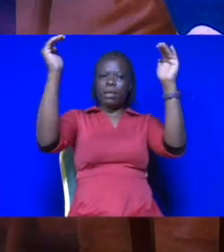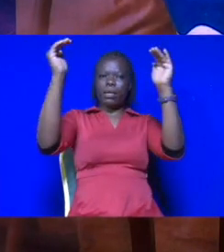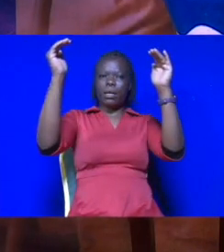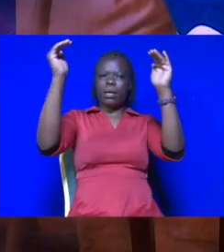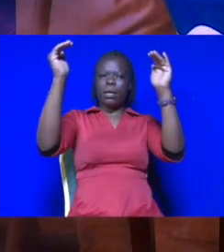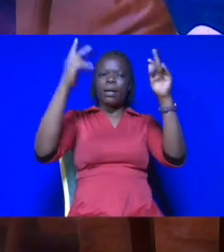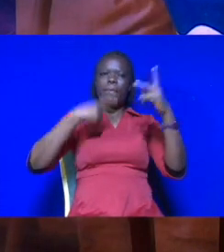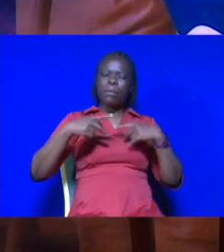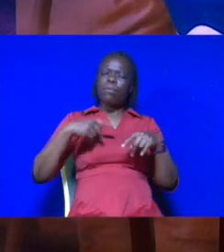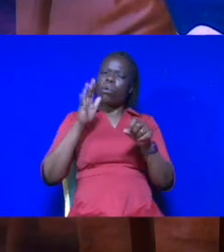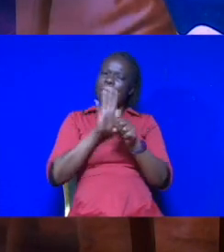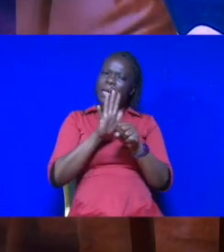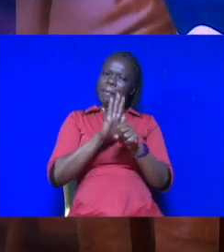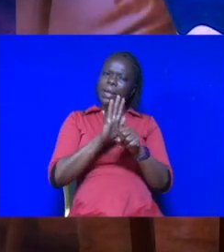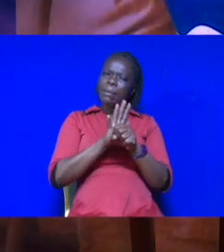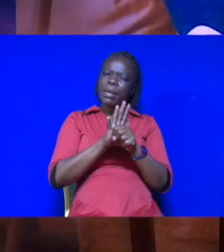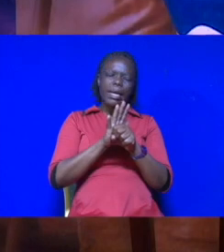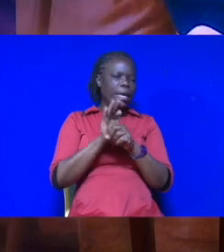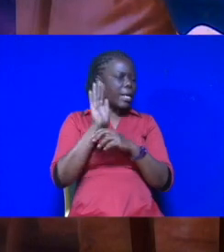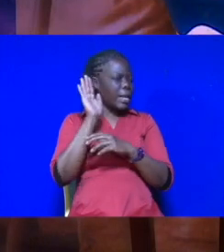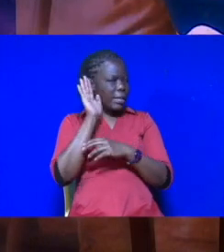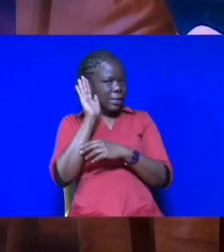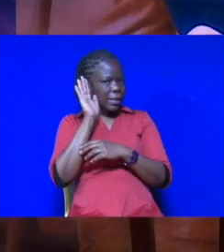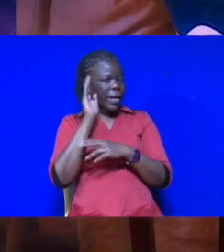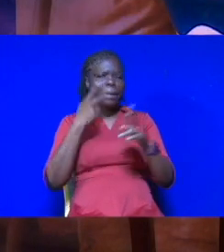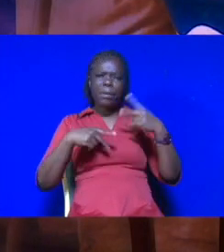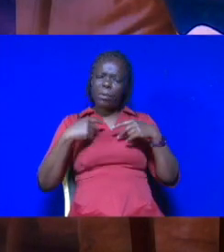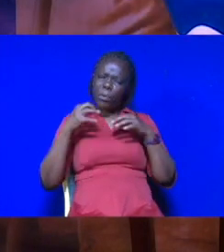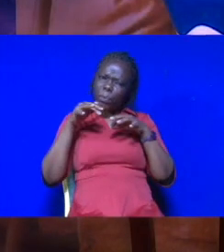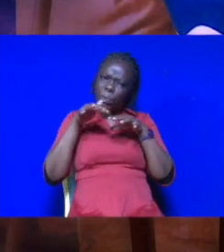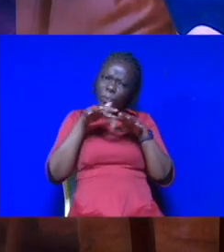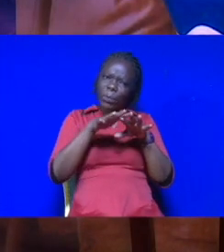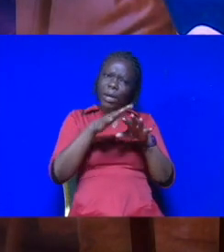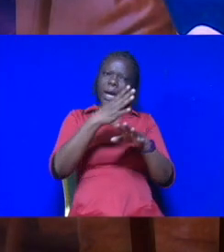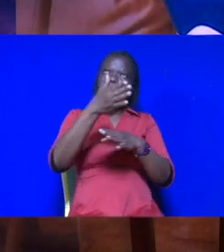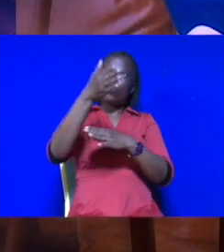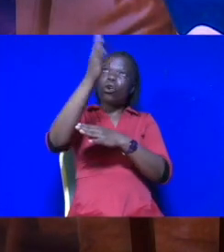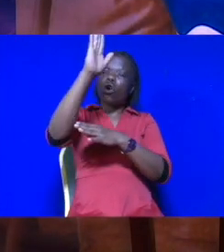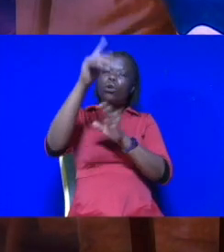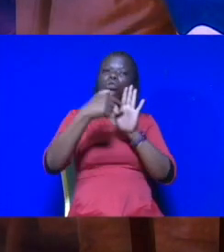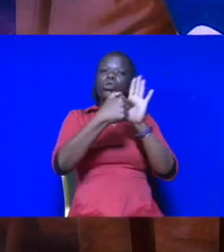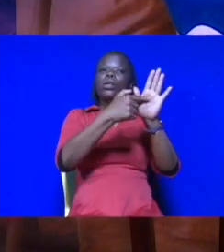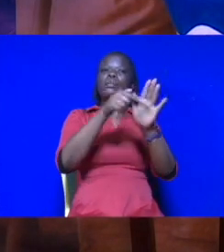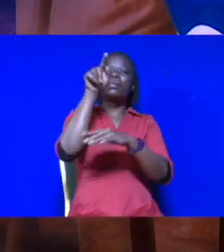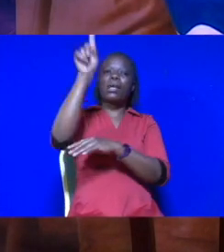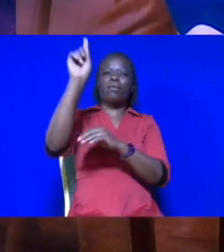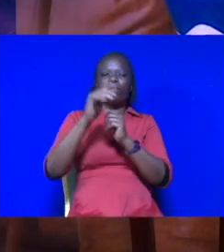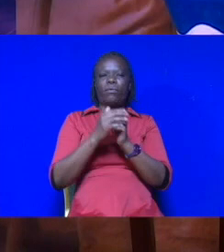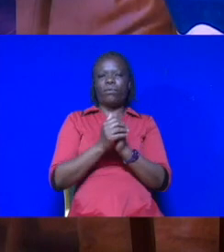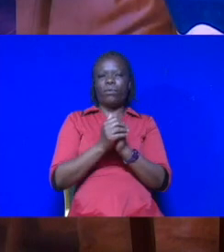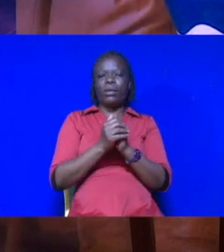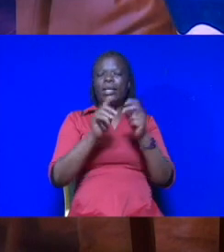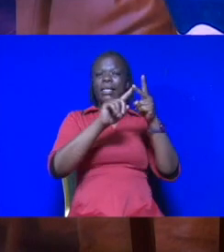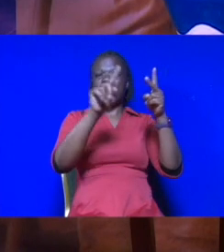walikuwa ni wengi sana wanasikiliza. Watu ni wengi. Na Mungu akajitukuza. Hili la